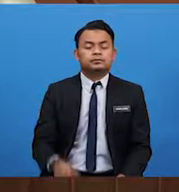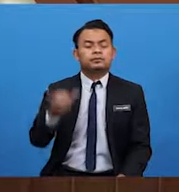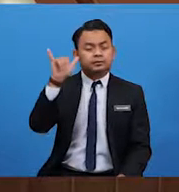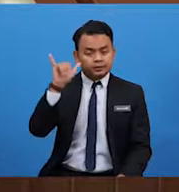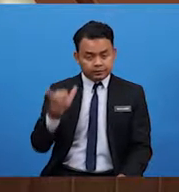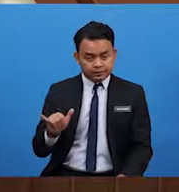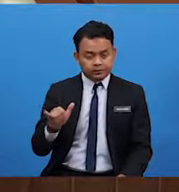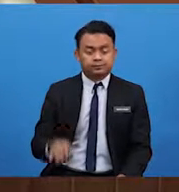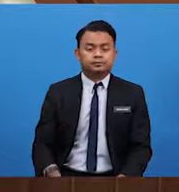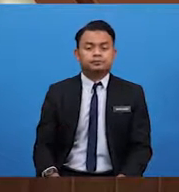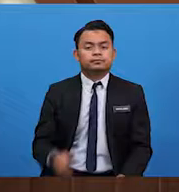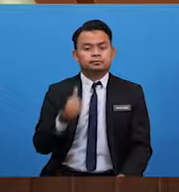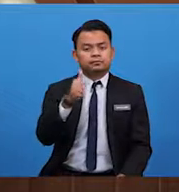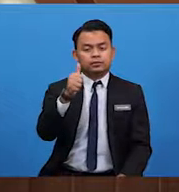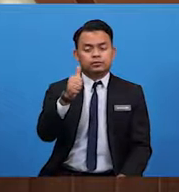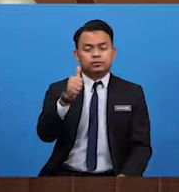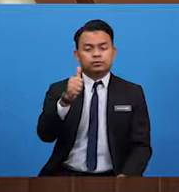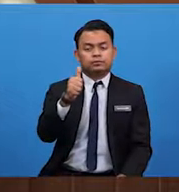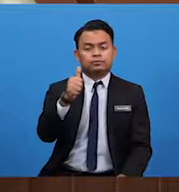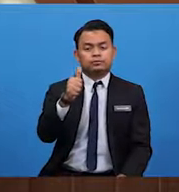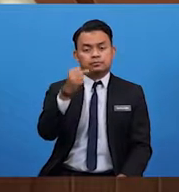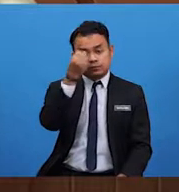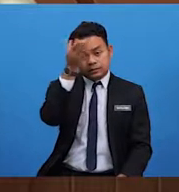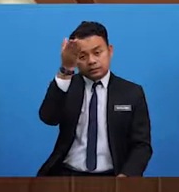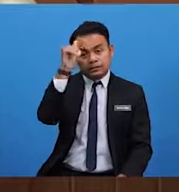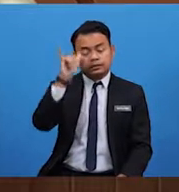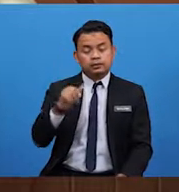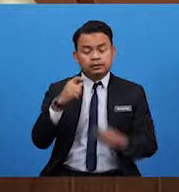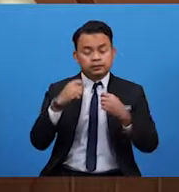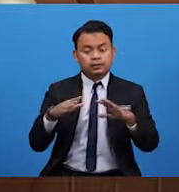Ya. Bagus bagi yang telah memberi jawapan yang betul.